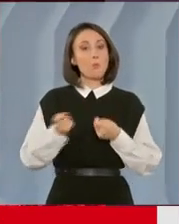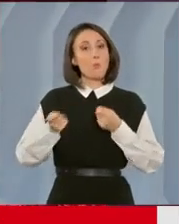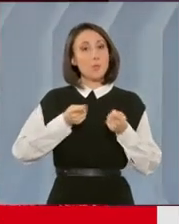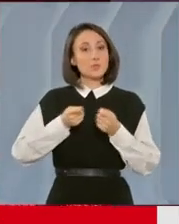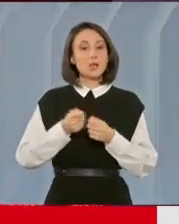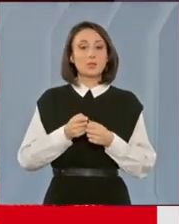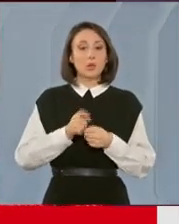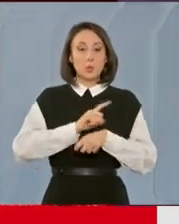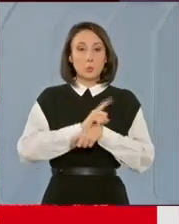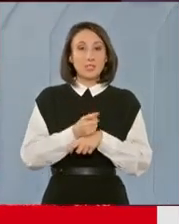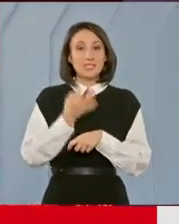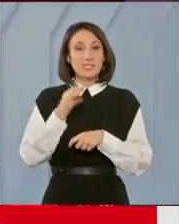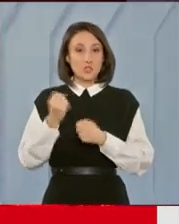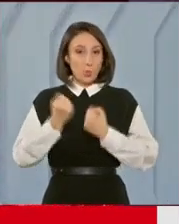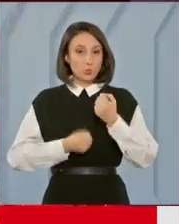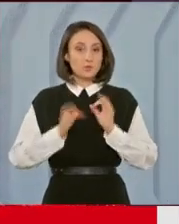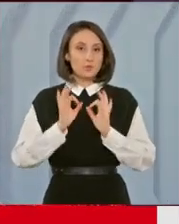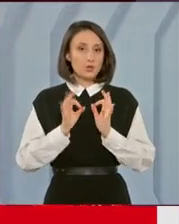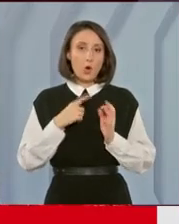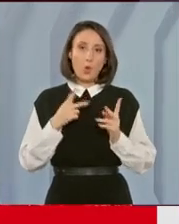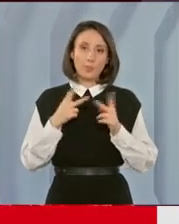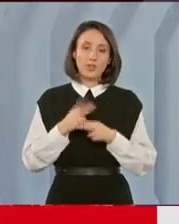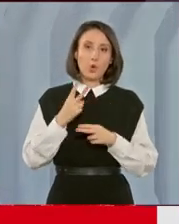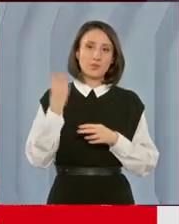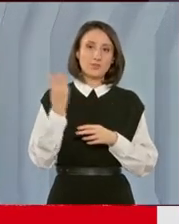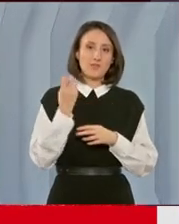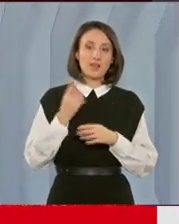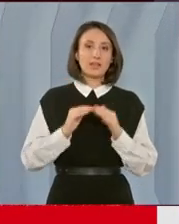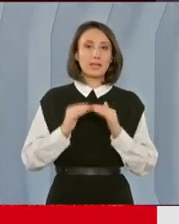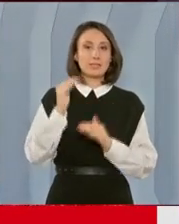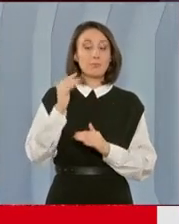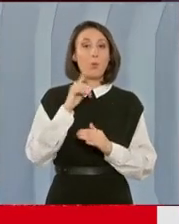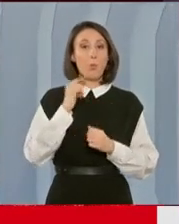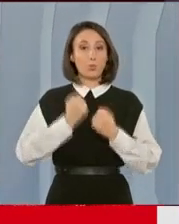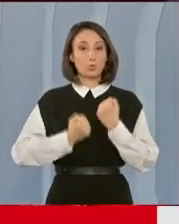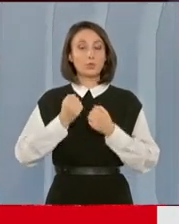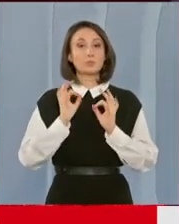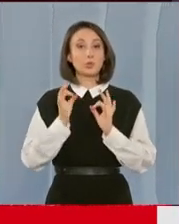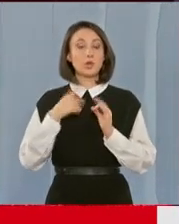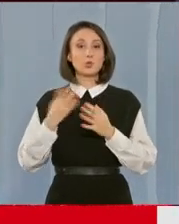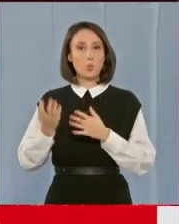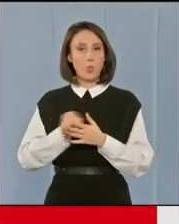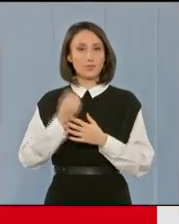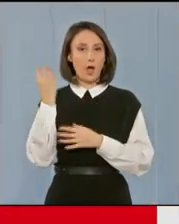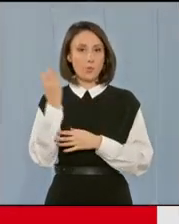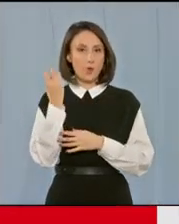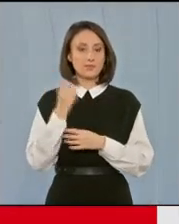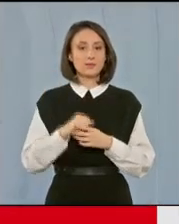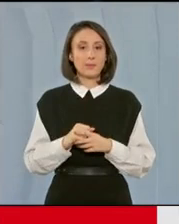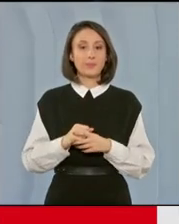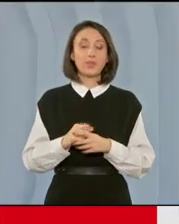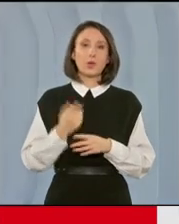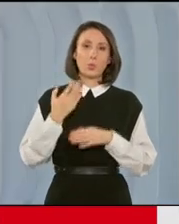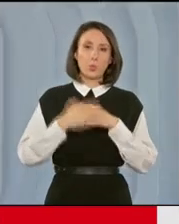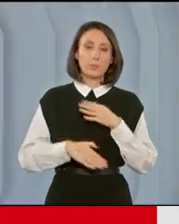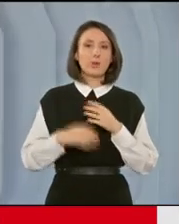mobilizate de Urgență 10 autospeciale de stingere două de salvare de la înălțime o autospecială de descarcerare și o ambulanță SMURD în cele din